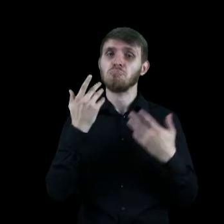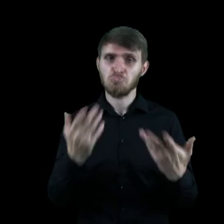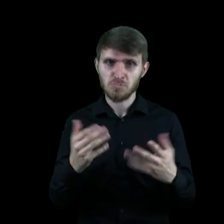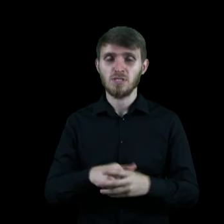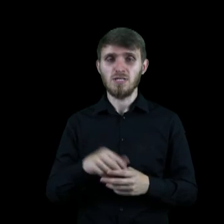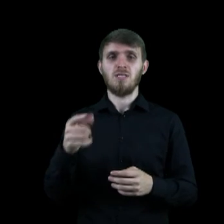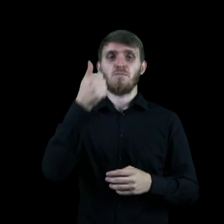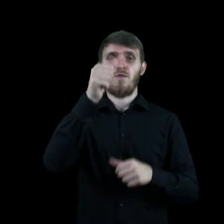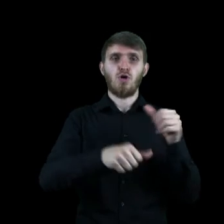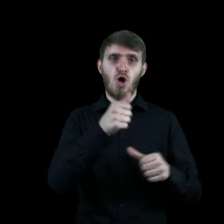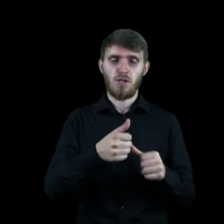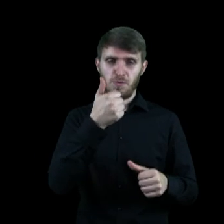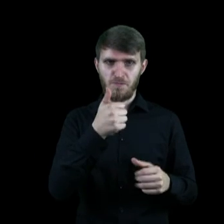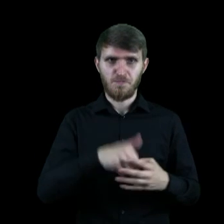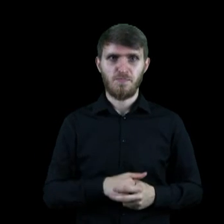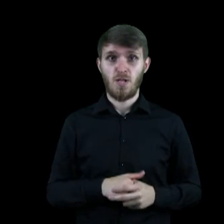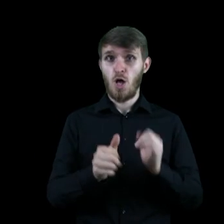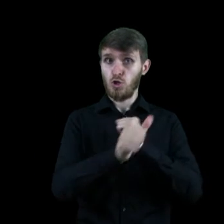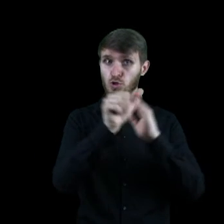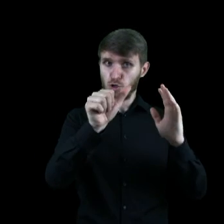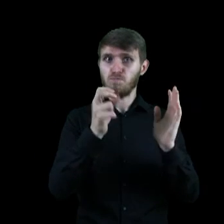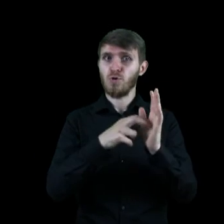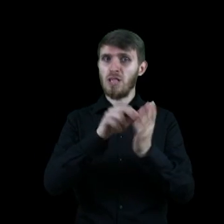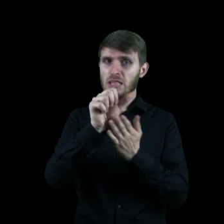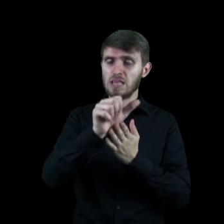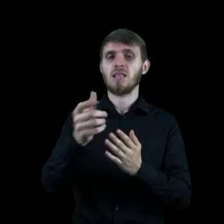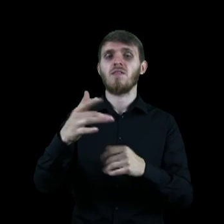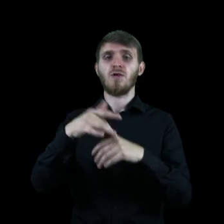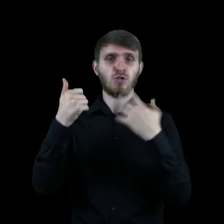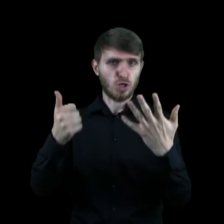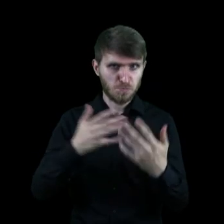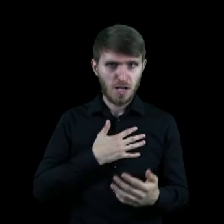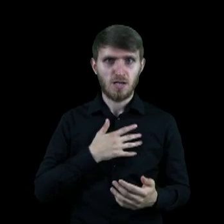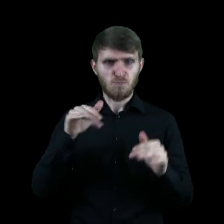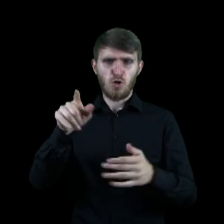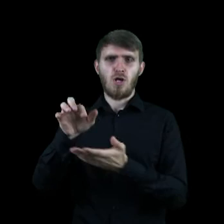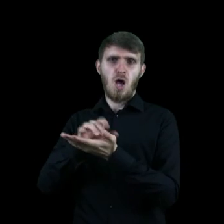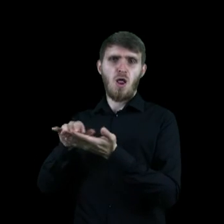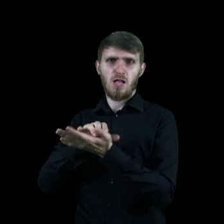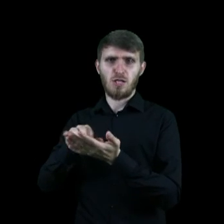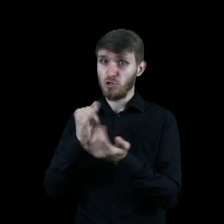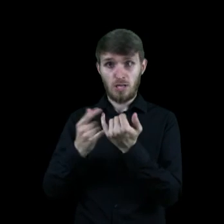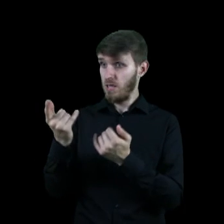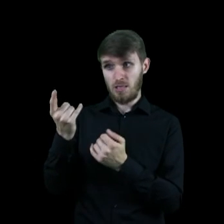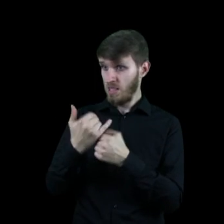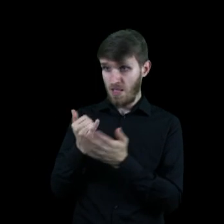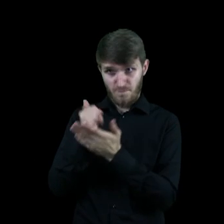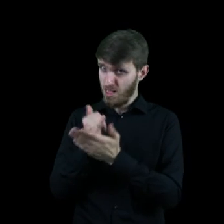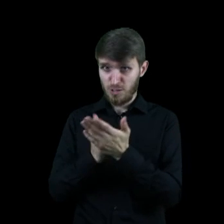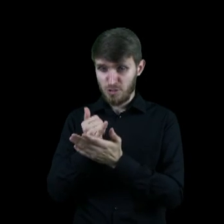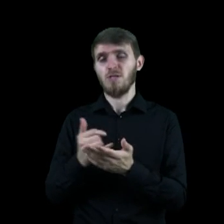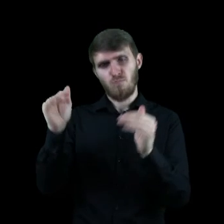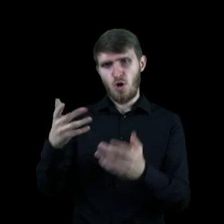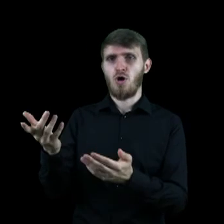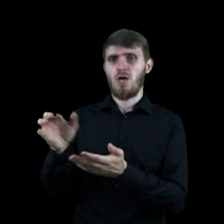cenę tego domu w roku pierwszym. 66 podzielić przez 11 równa się 6. Obliczcie to na kalkulatorze,